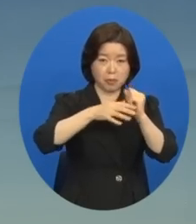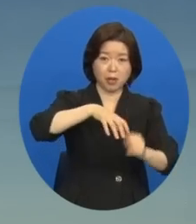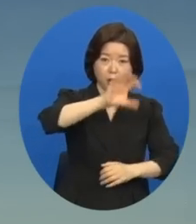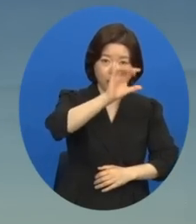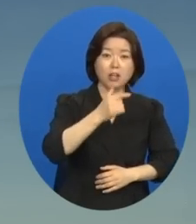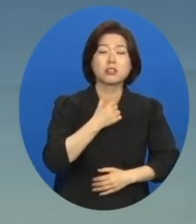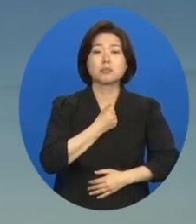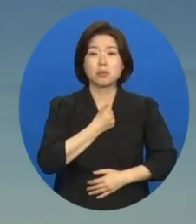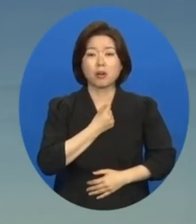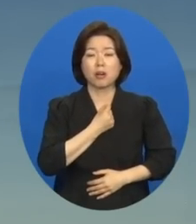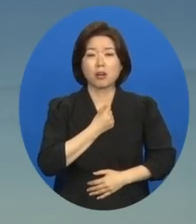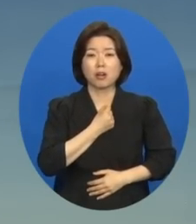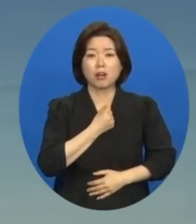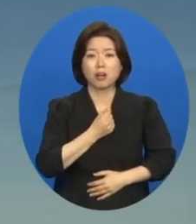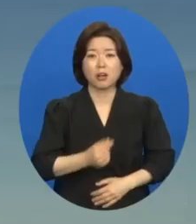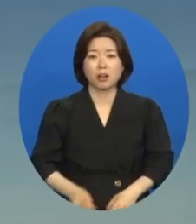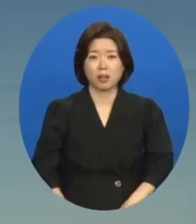싶었지만